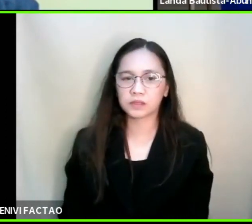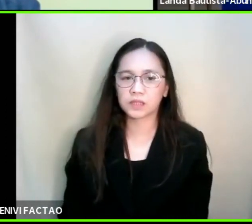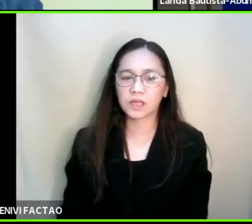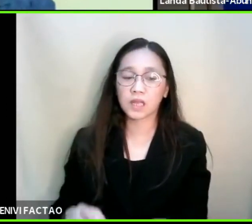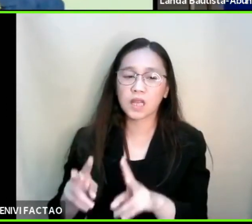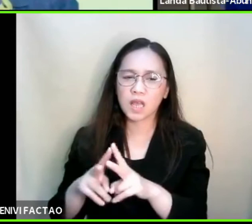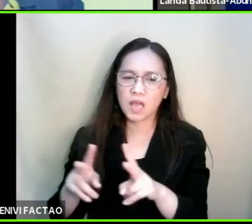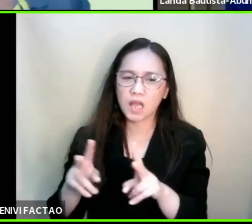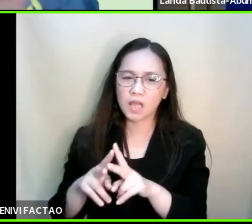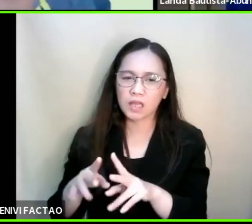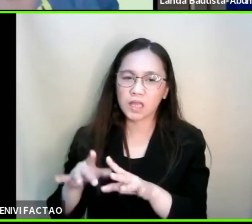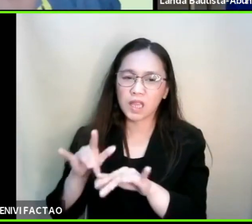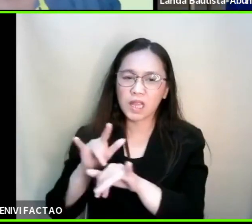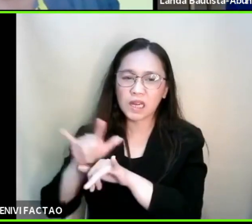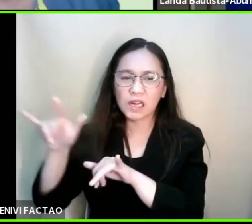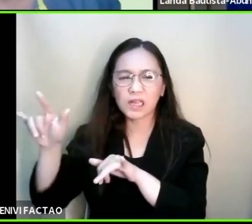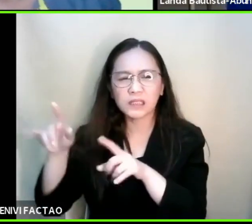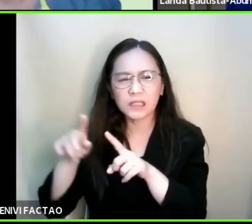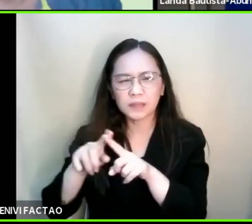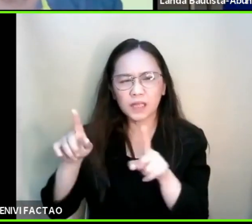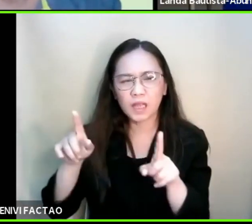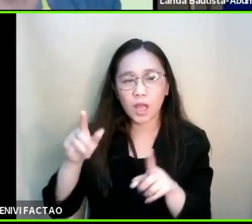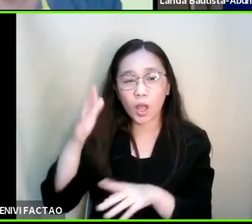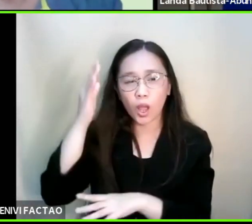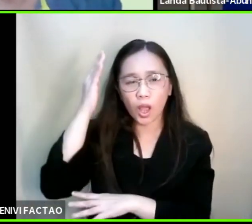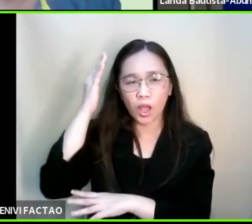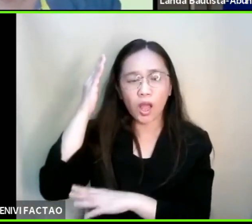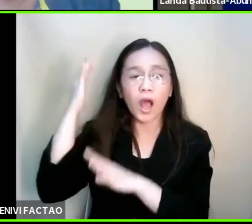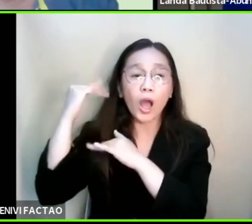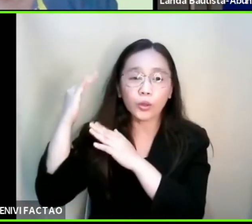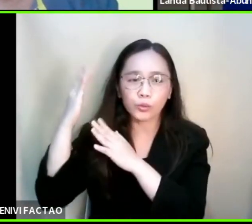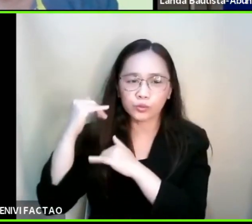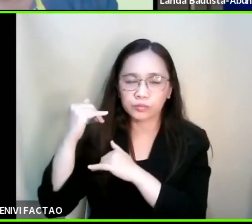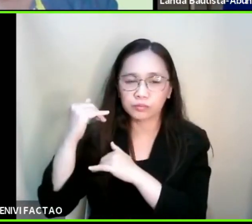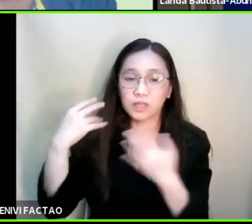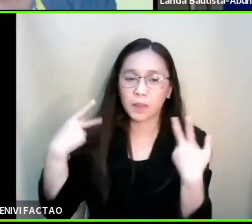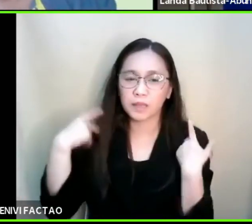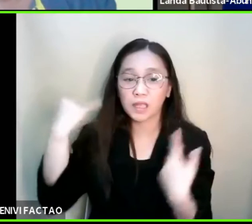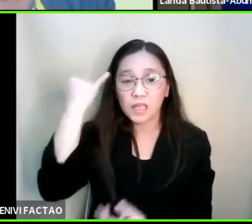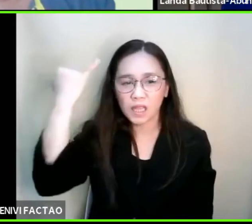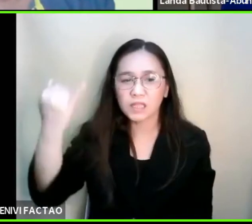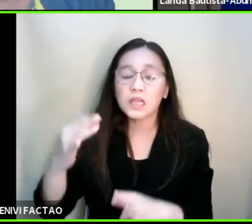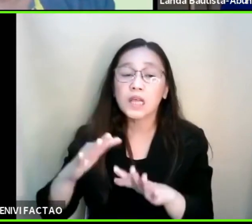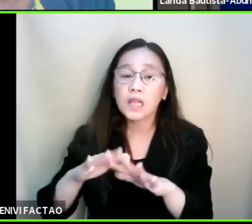but hopefully that gives some insight into how that can be handled, no?